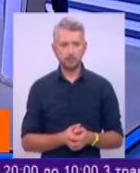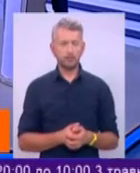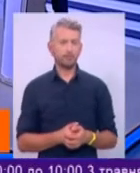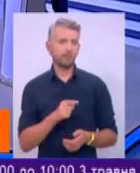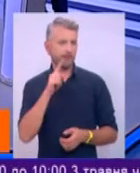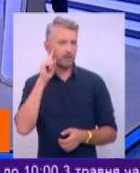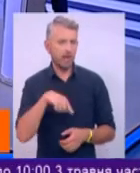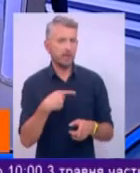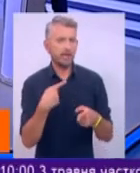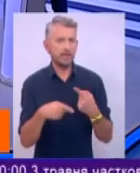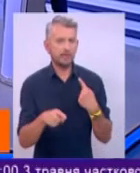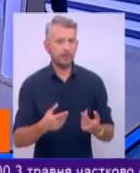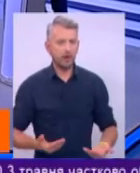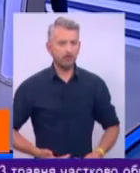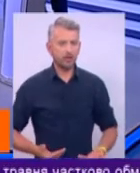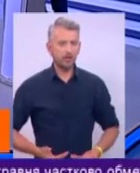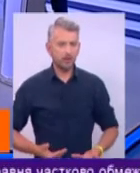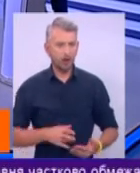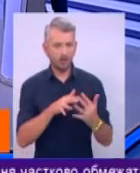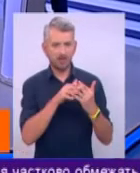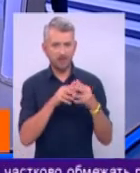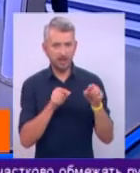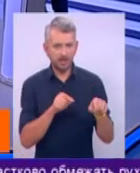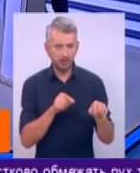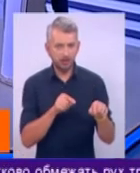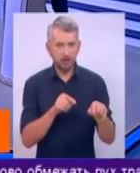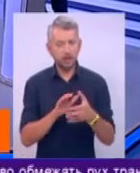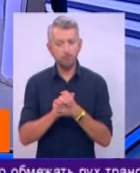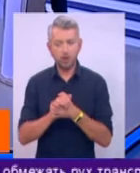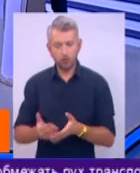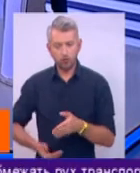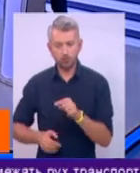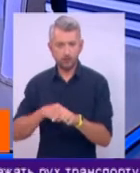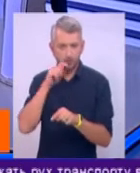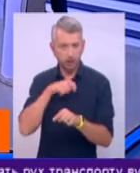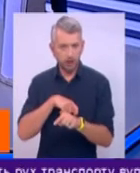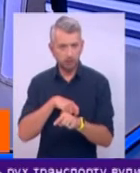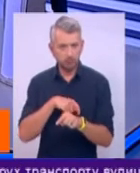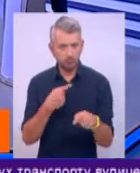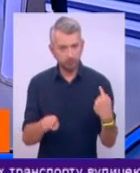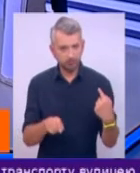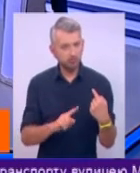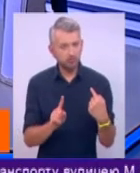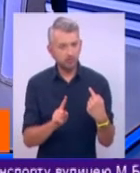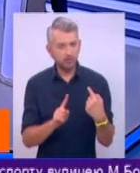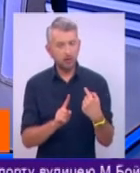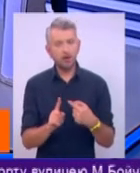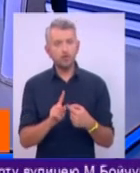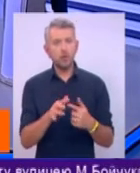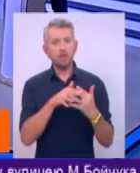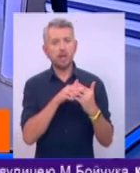знаєте, різниця життя на війні і в мирному житті в Україні полягає в тому, що на